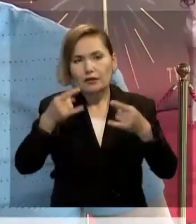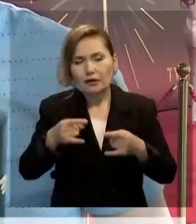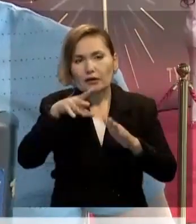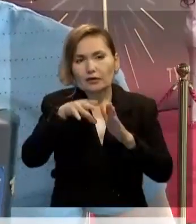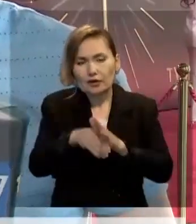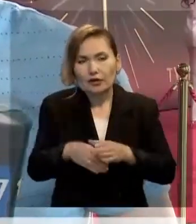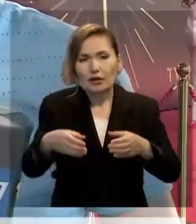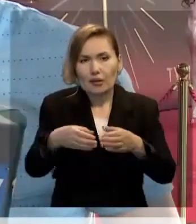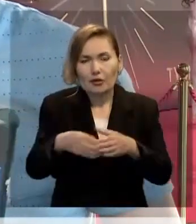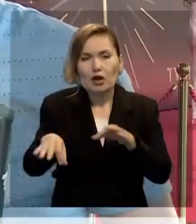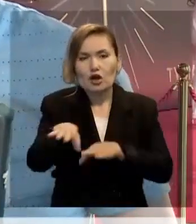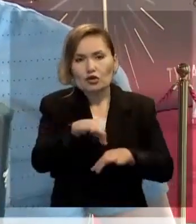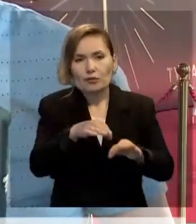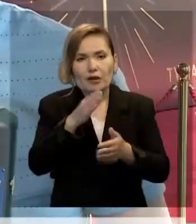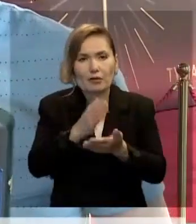қызметкерлері, жобалары бар ма?